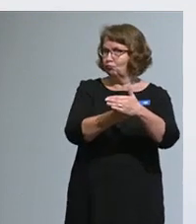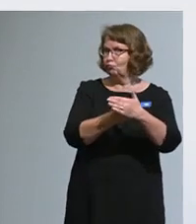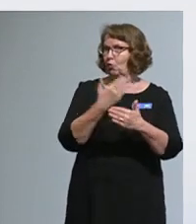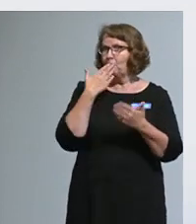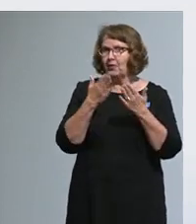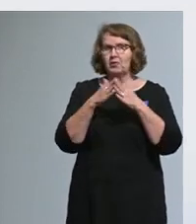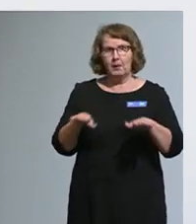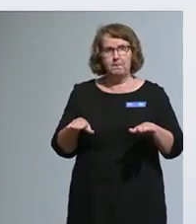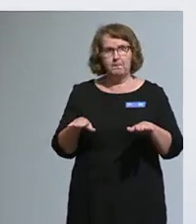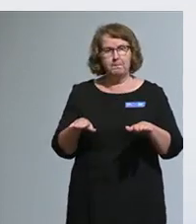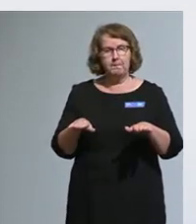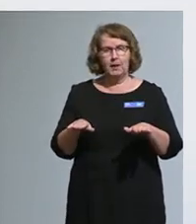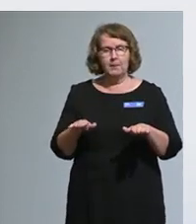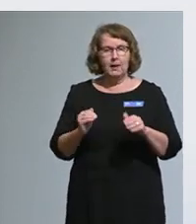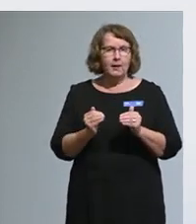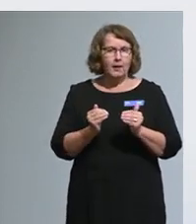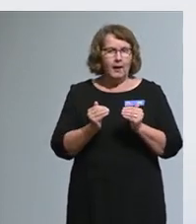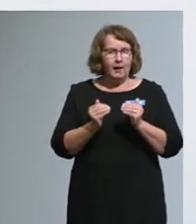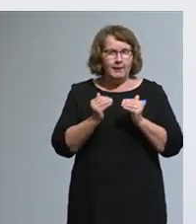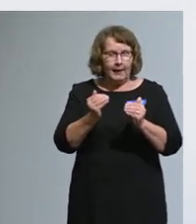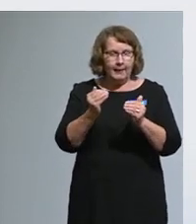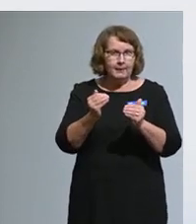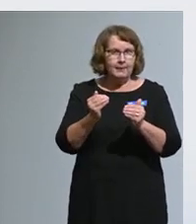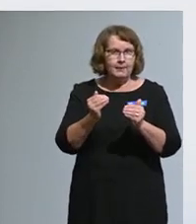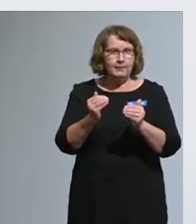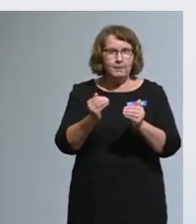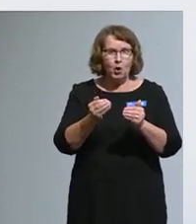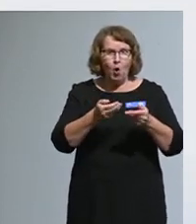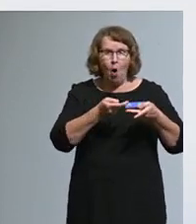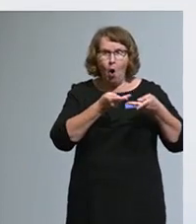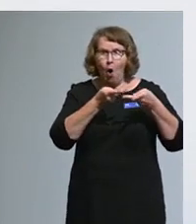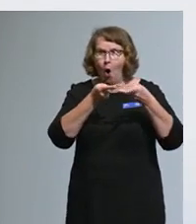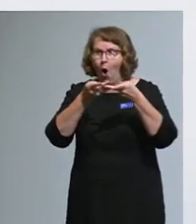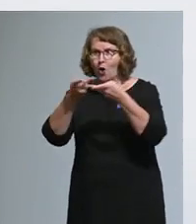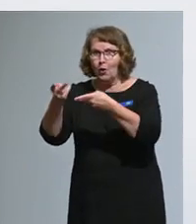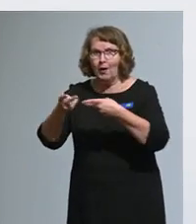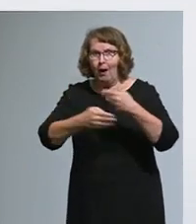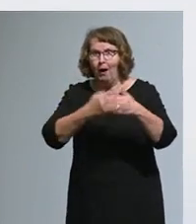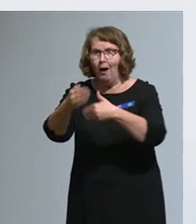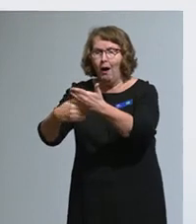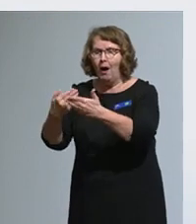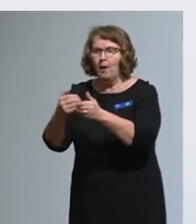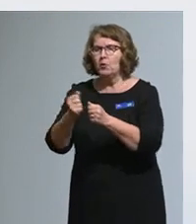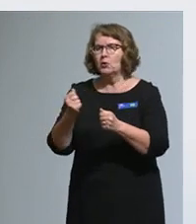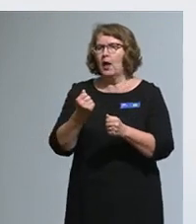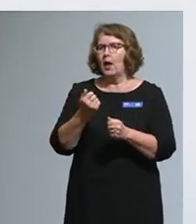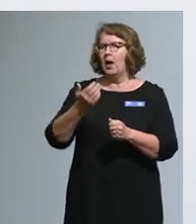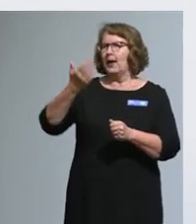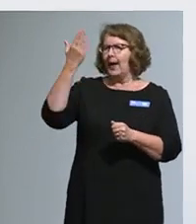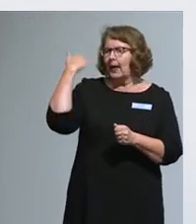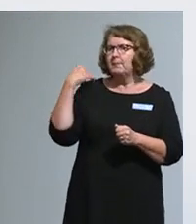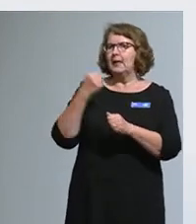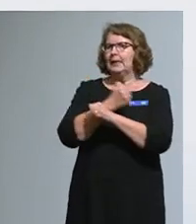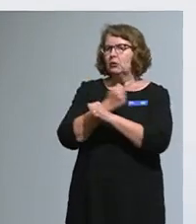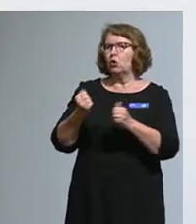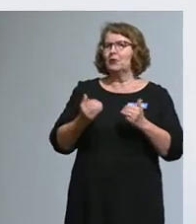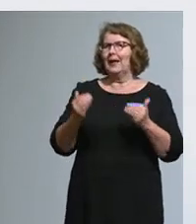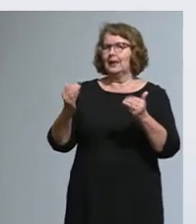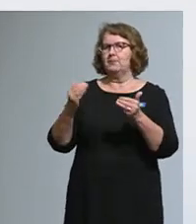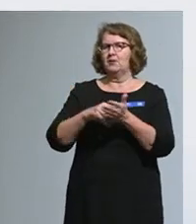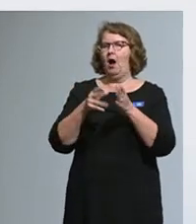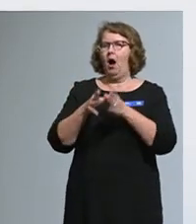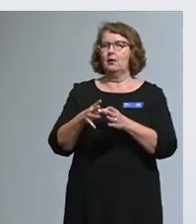Tuntuu, että näitä kehittämishankkeita on koko ajan meneillään, mutta edellinen isompi kehittämishanke on ollut